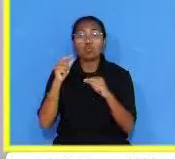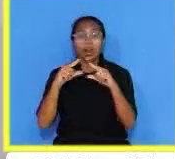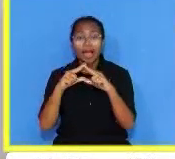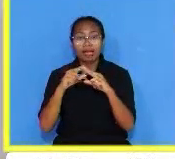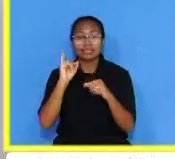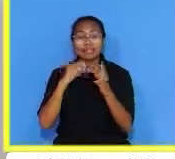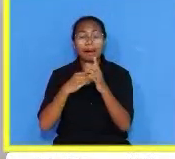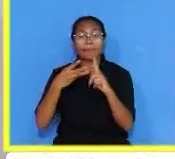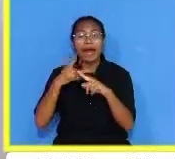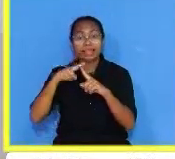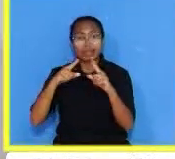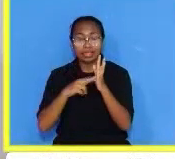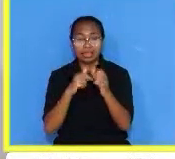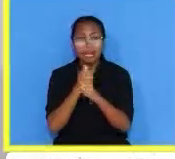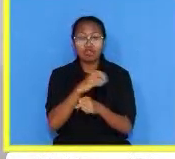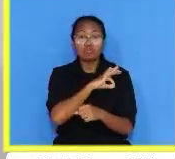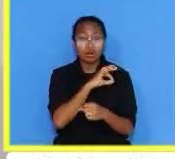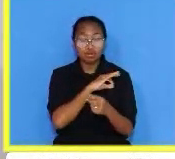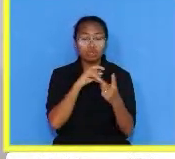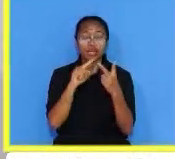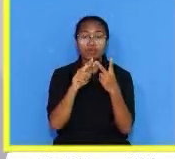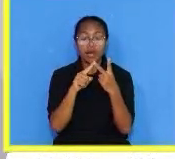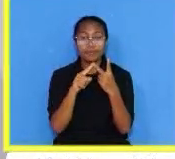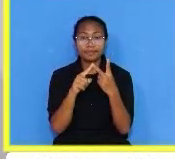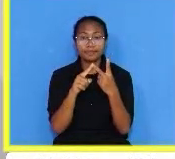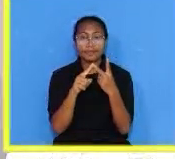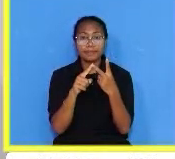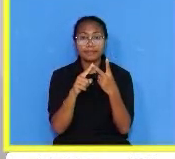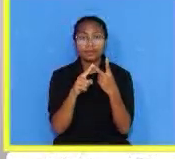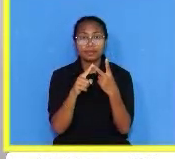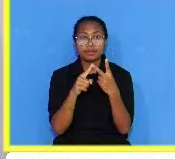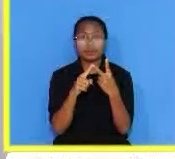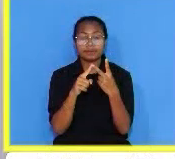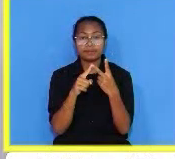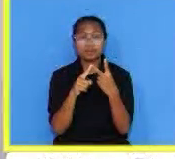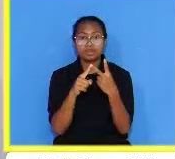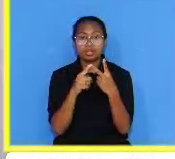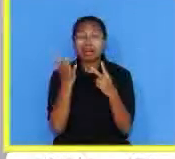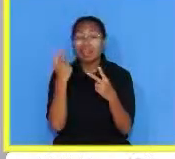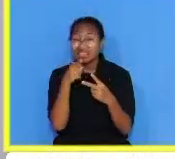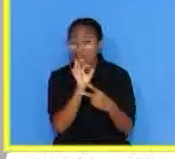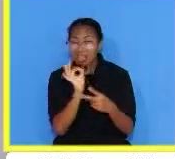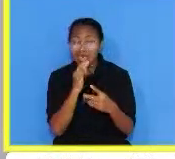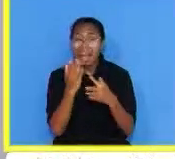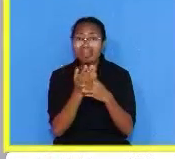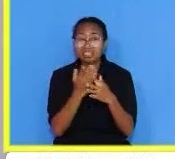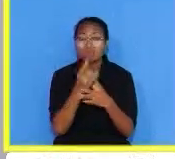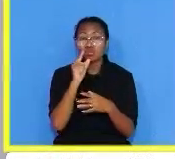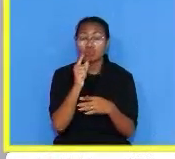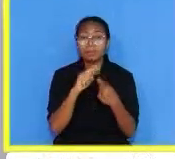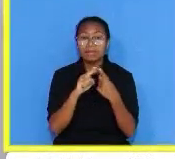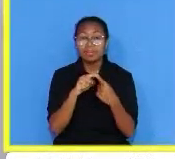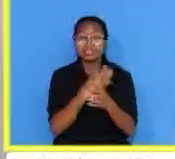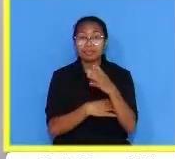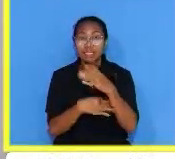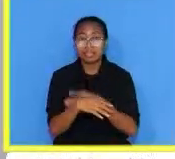Gubernur, yang 2 kali karena di sana tidak terlalu akses untuk teman-teman disabilitas